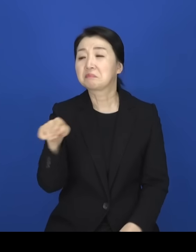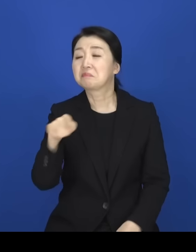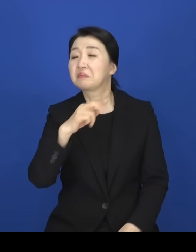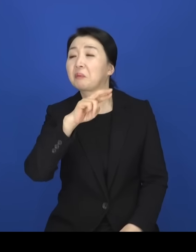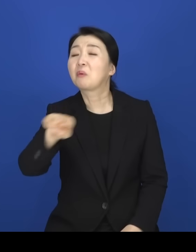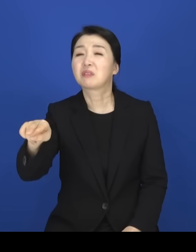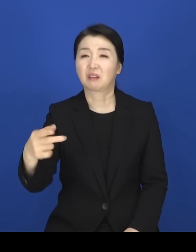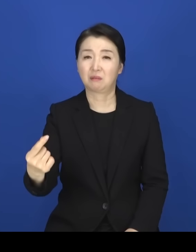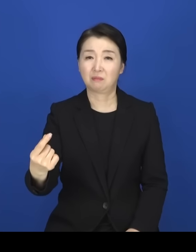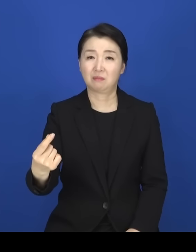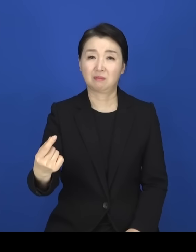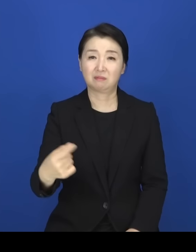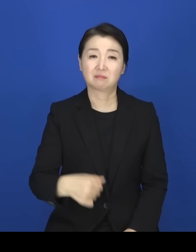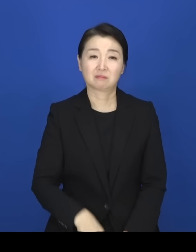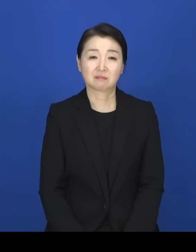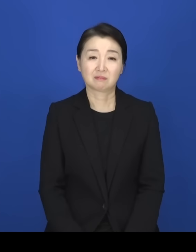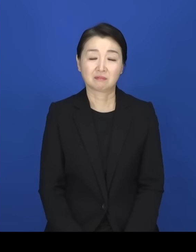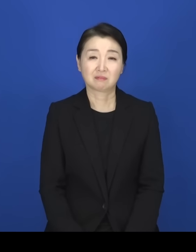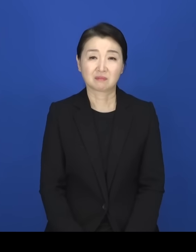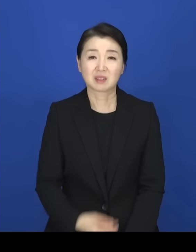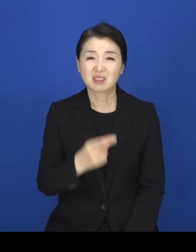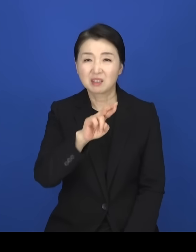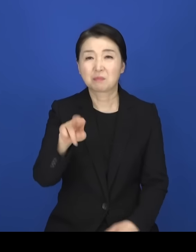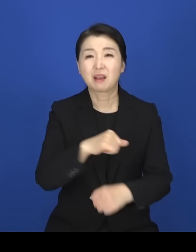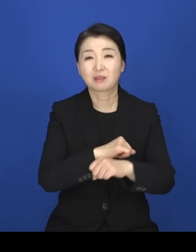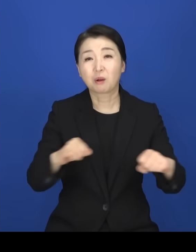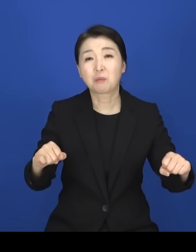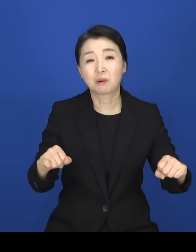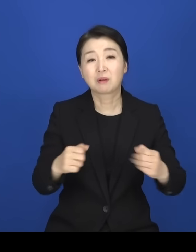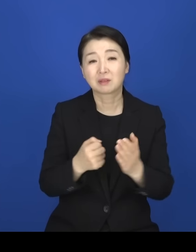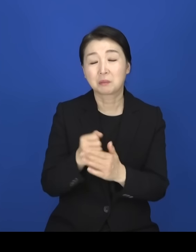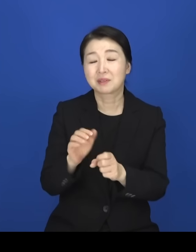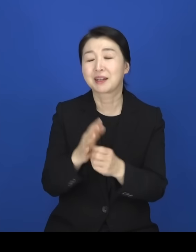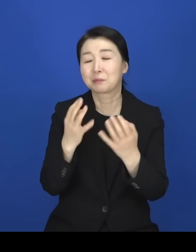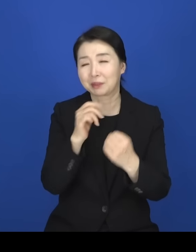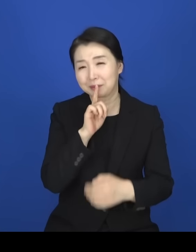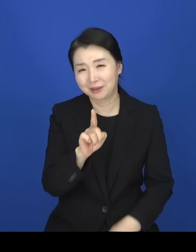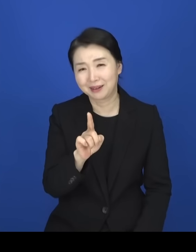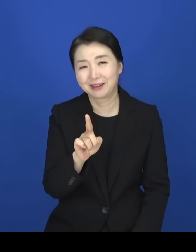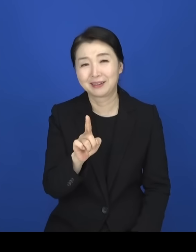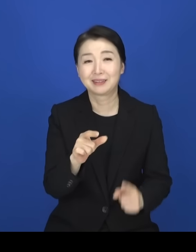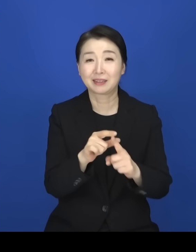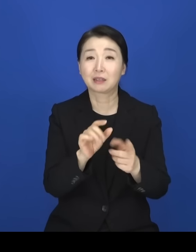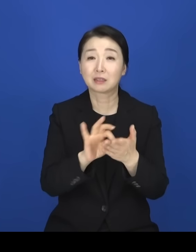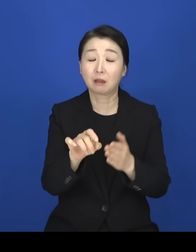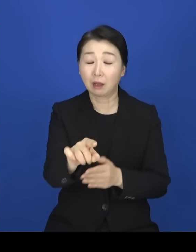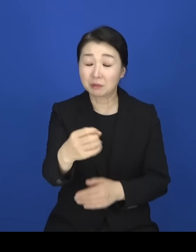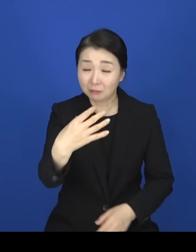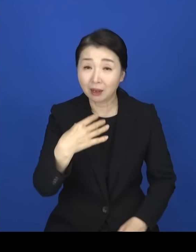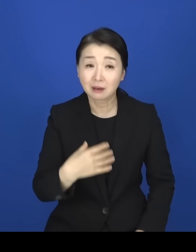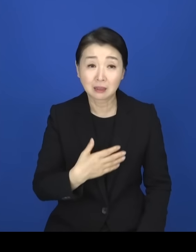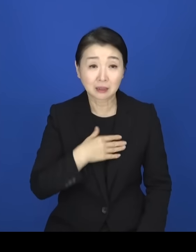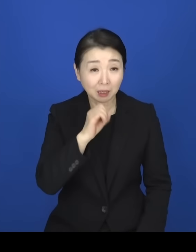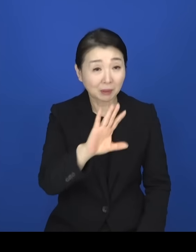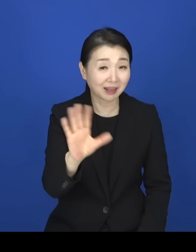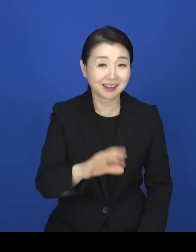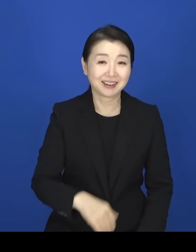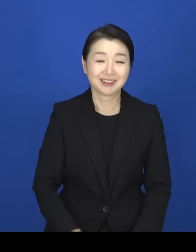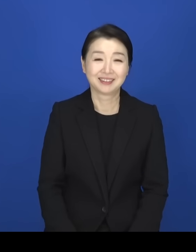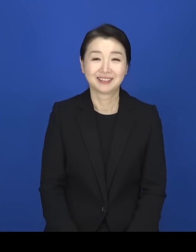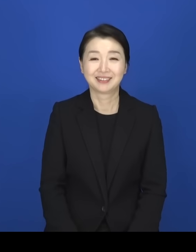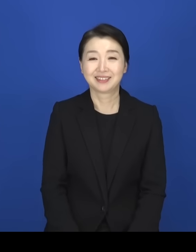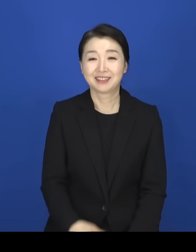하여튼 다 세상에 네 오지랖이라는 표현을 안 쓰기 위해서 정이 많다고 한 건데 이렇게 네. 네, 제가 한 거 아닙니다 아버지. 네.